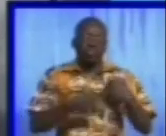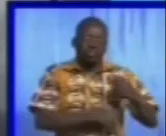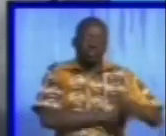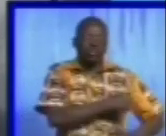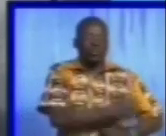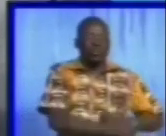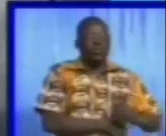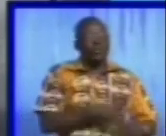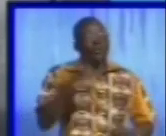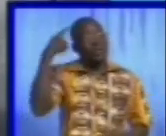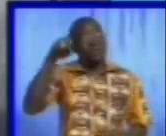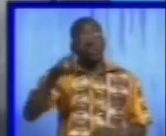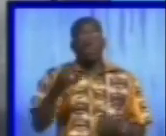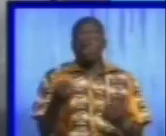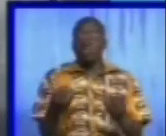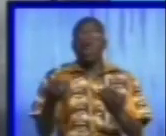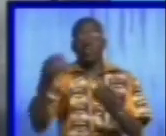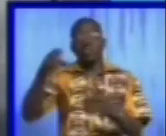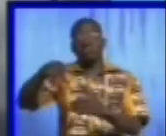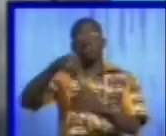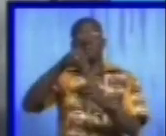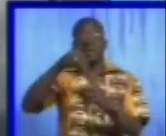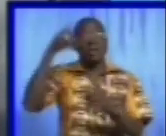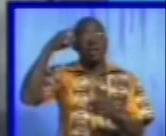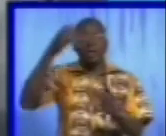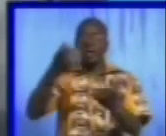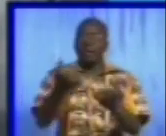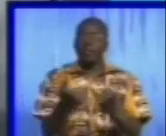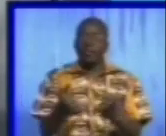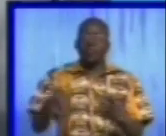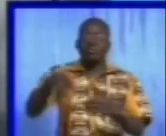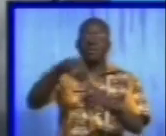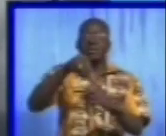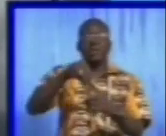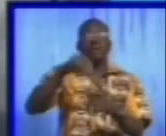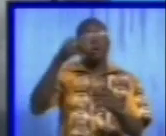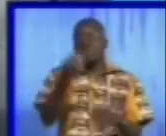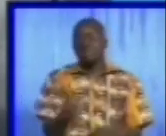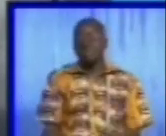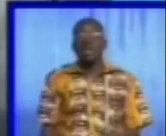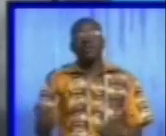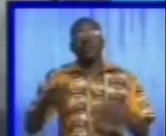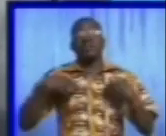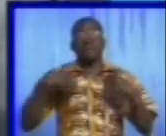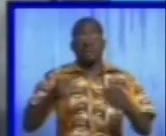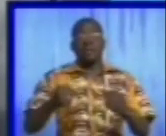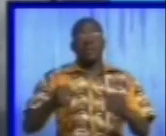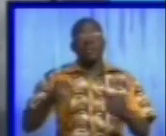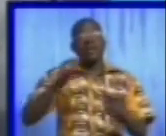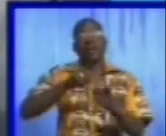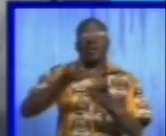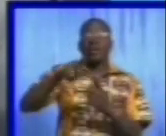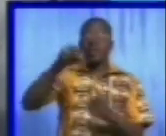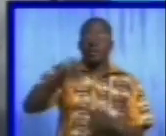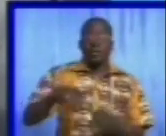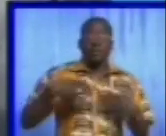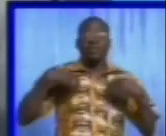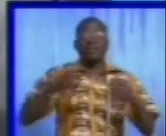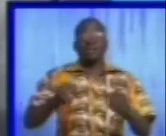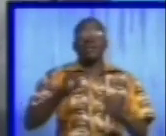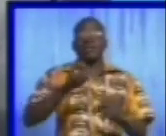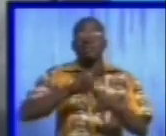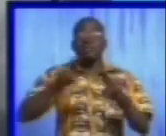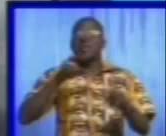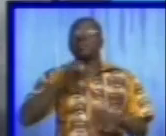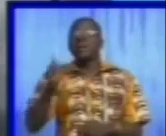et d'affections particulières et ont des besoins particuliers en matière de santé. Lorsque leur santé n'est pas suivie, on